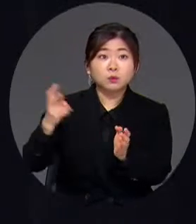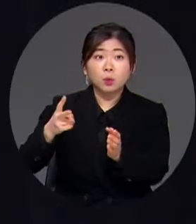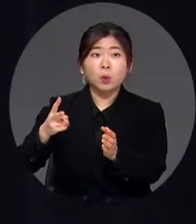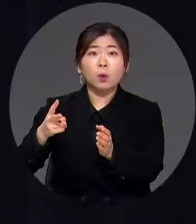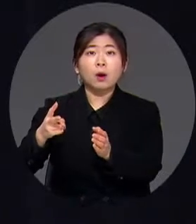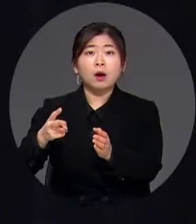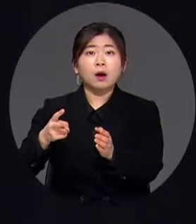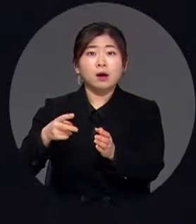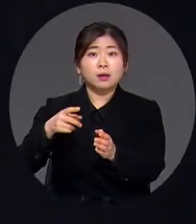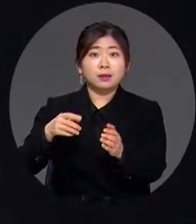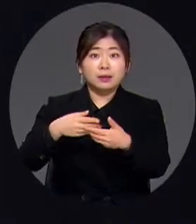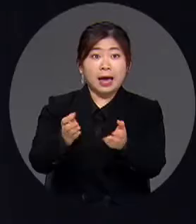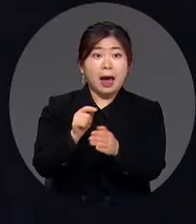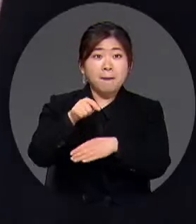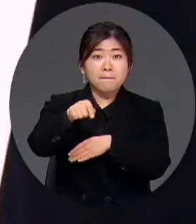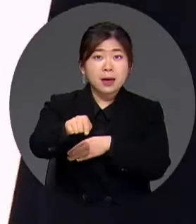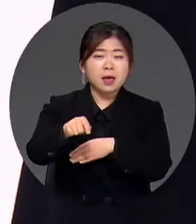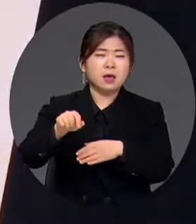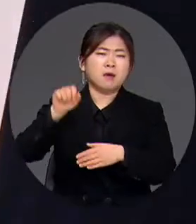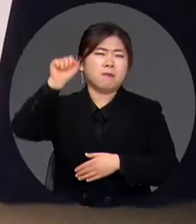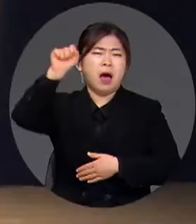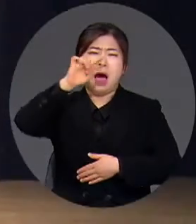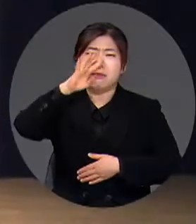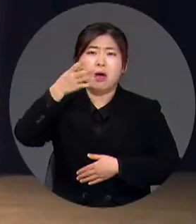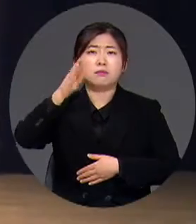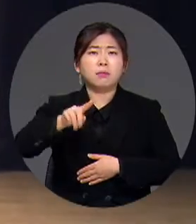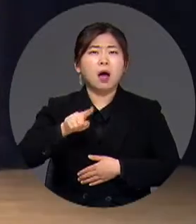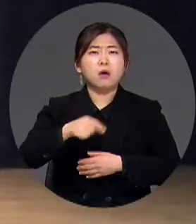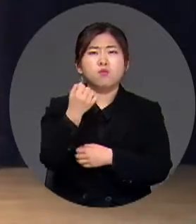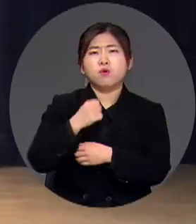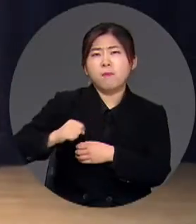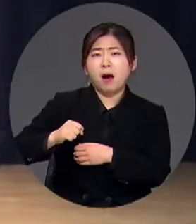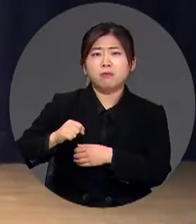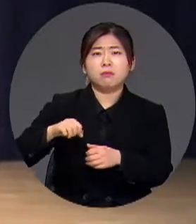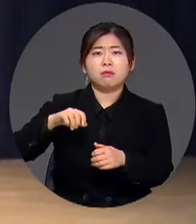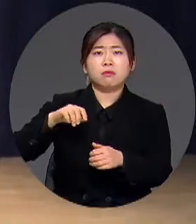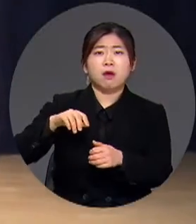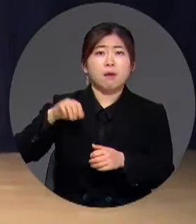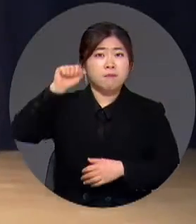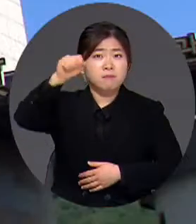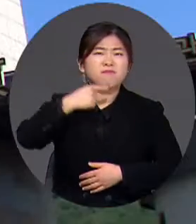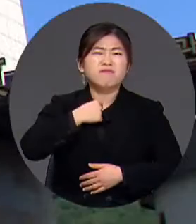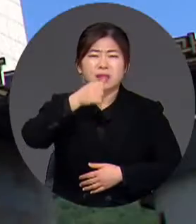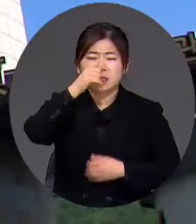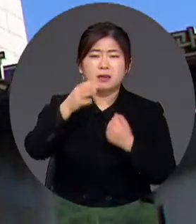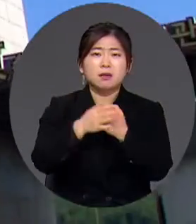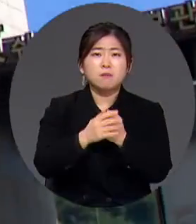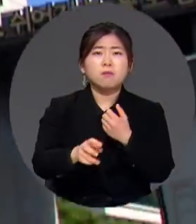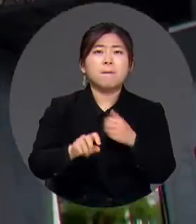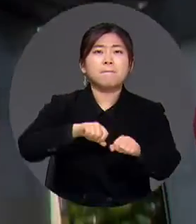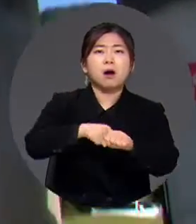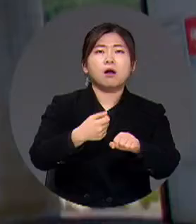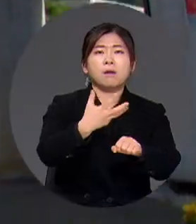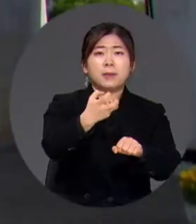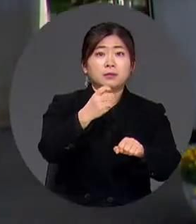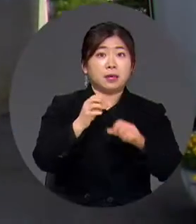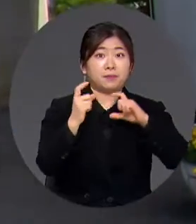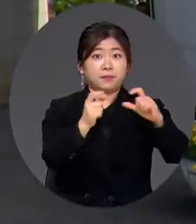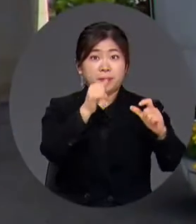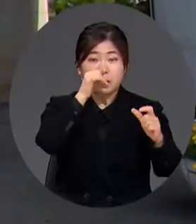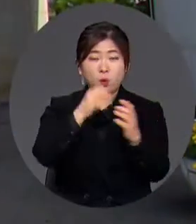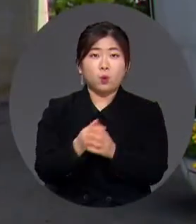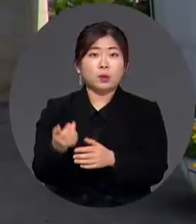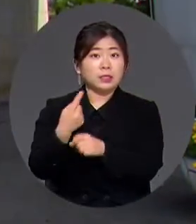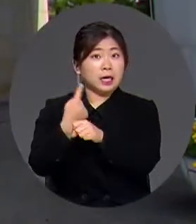선거법을 위반한 혐의로 재판에 넘겨져 벌금 80만 원을 선고받기도 했습니다 또 작년 하동군수 선거 당내